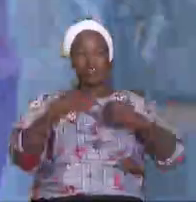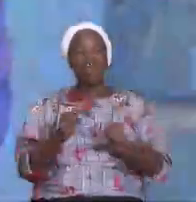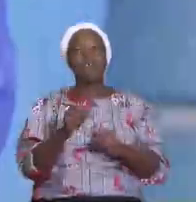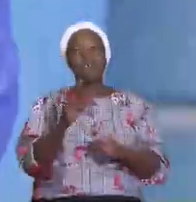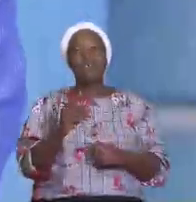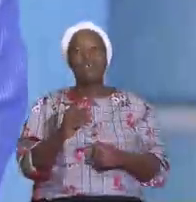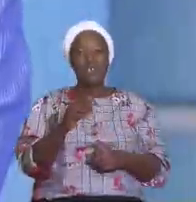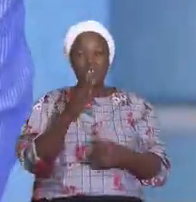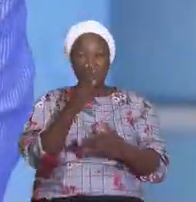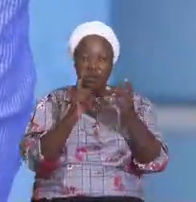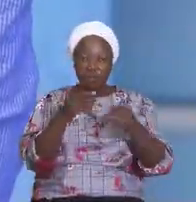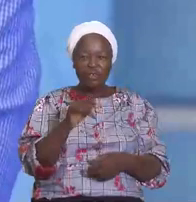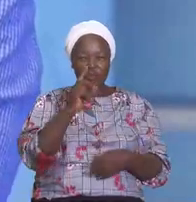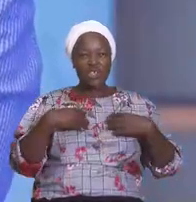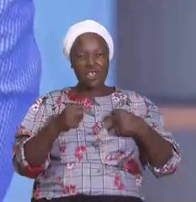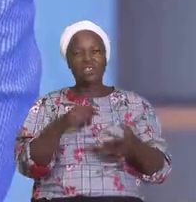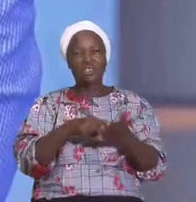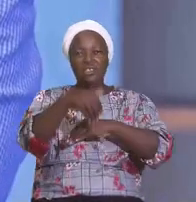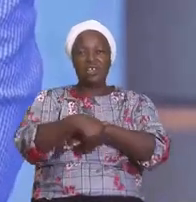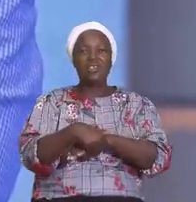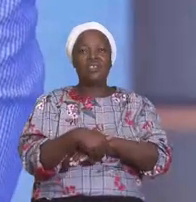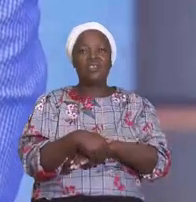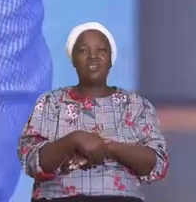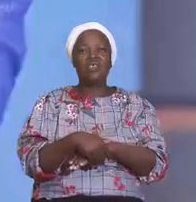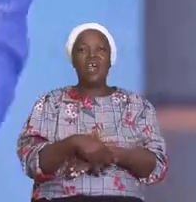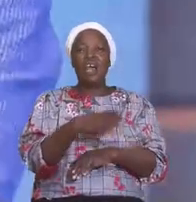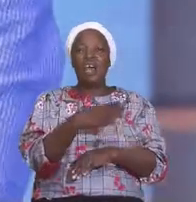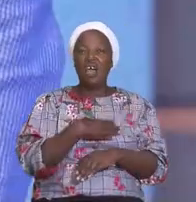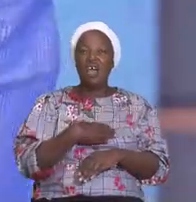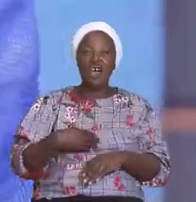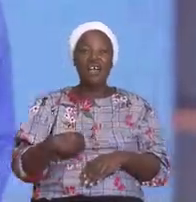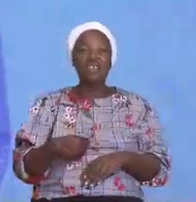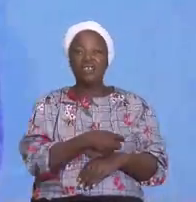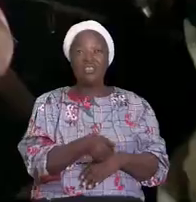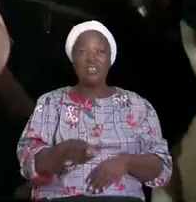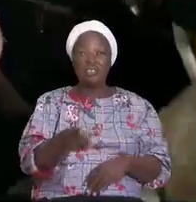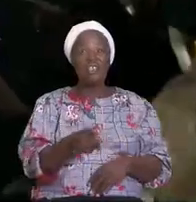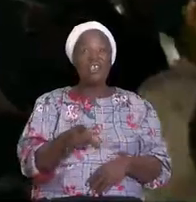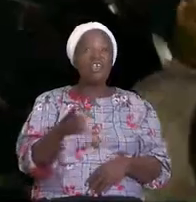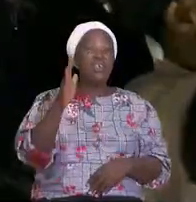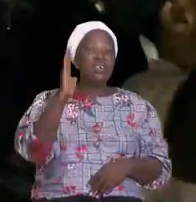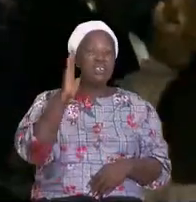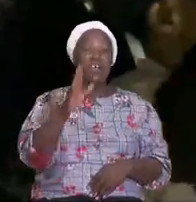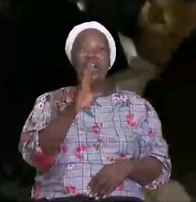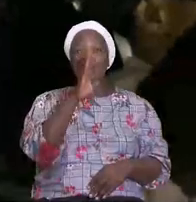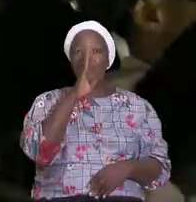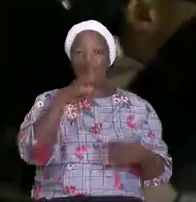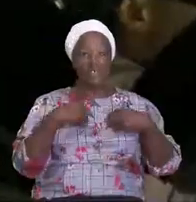mains aux malades et les malades seront guéris. Quelqu'un là-bas sera guéri ce soir.